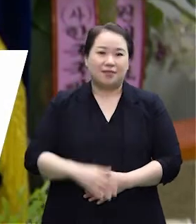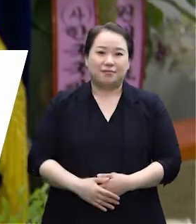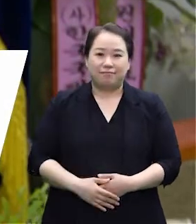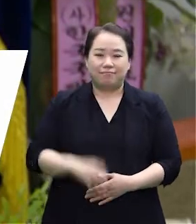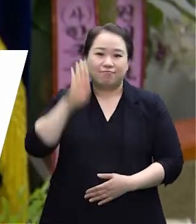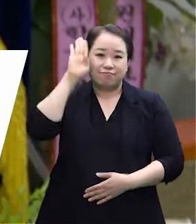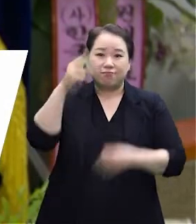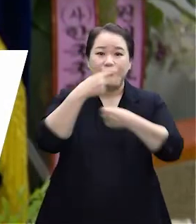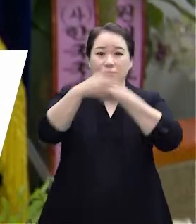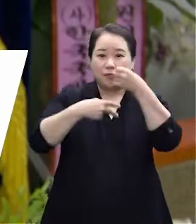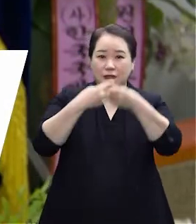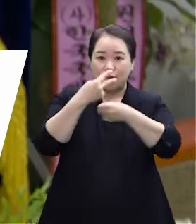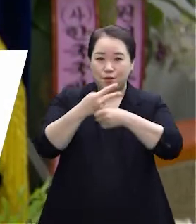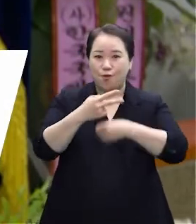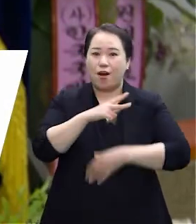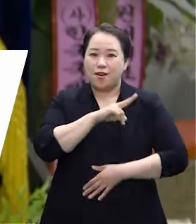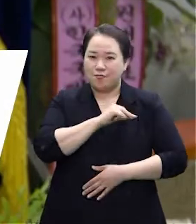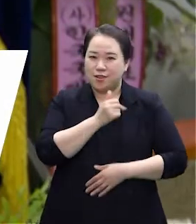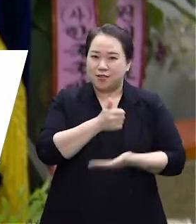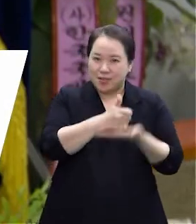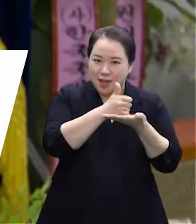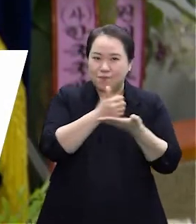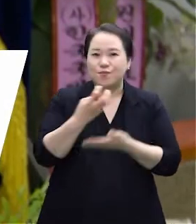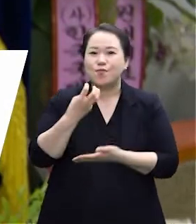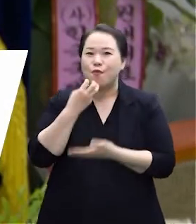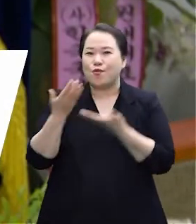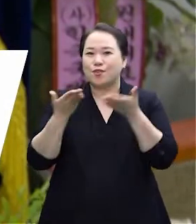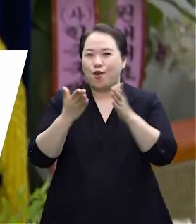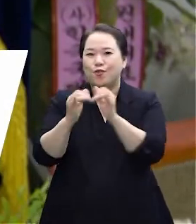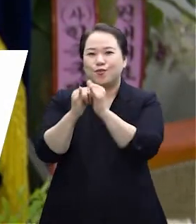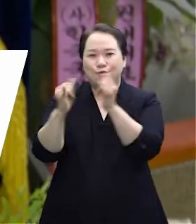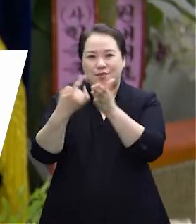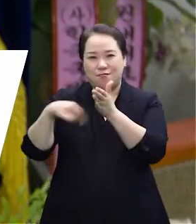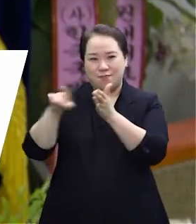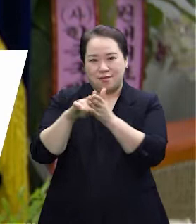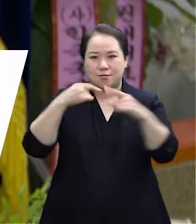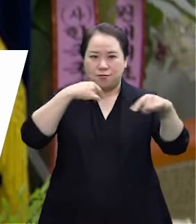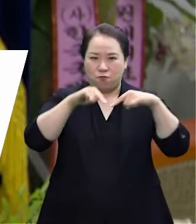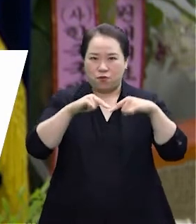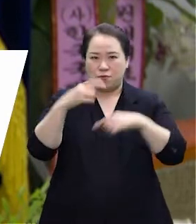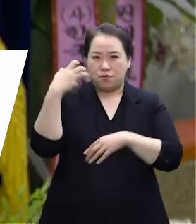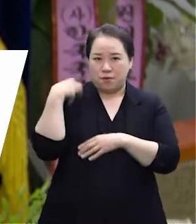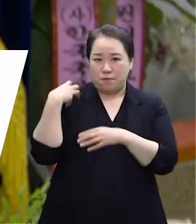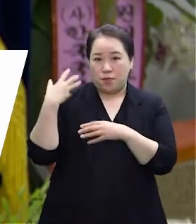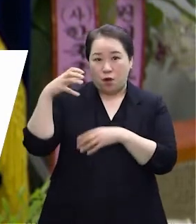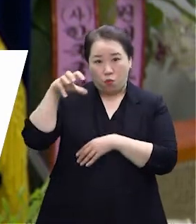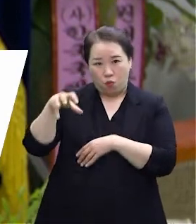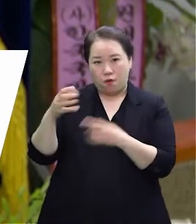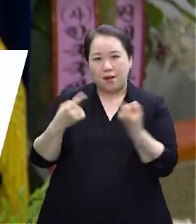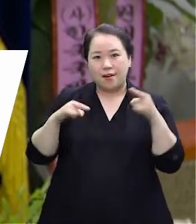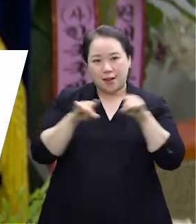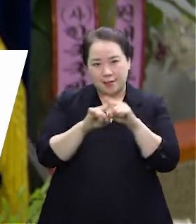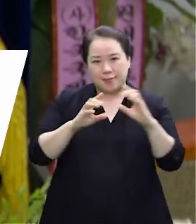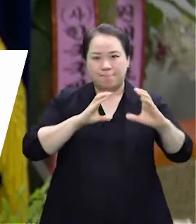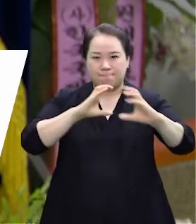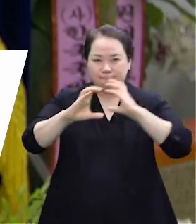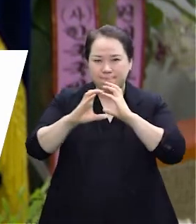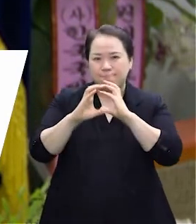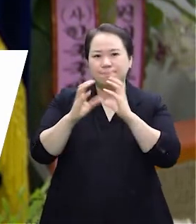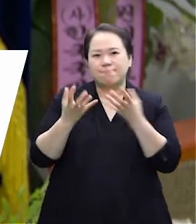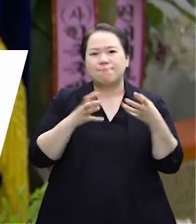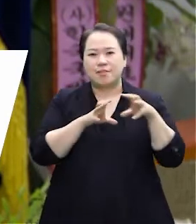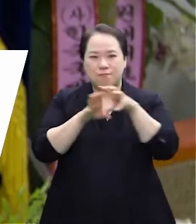동안 의원님들을 위해서, 도민들을 위해서 정책적으로 집행기관과 같이 소통하고